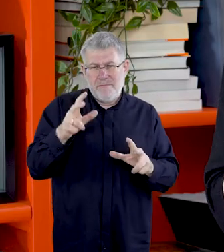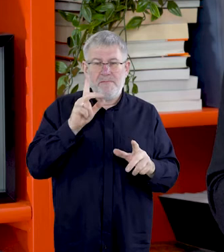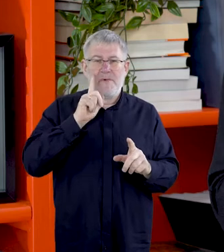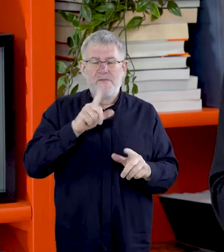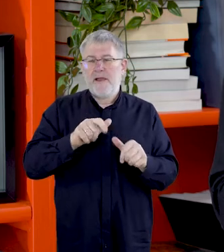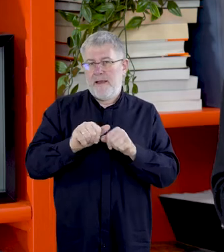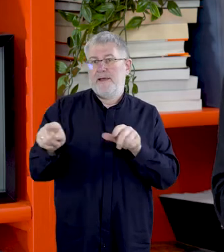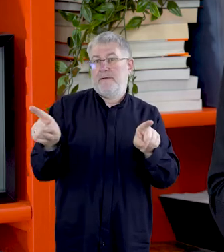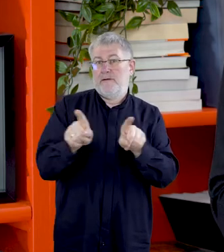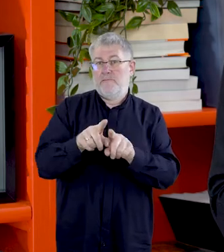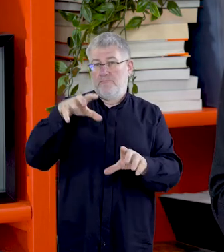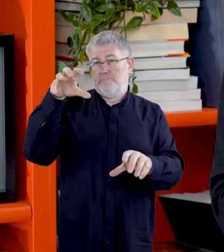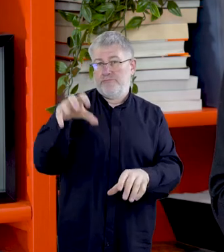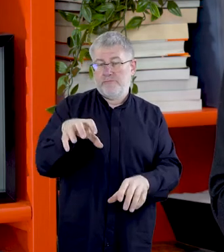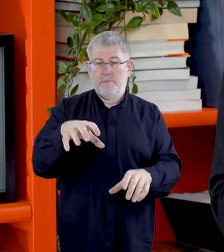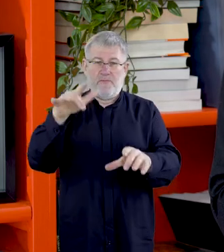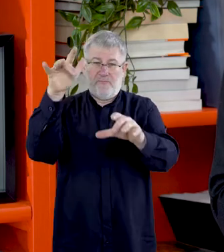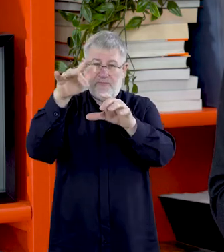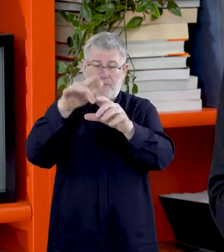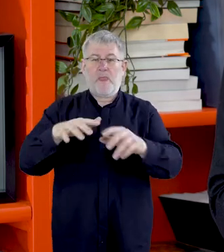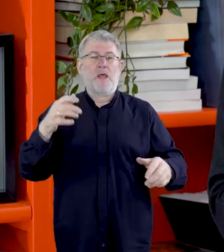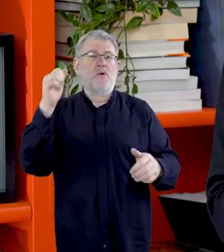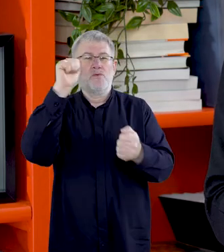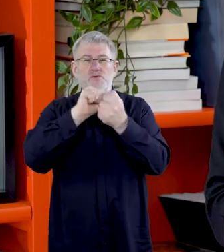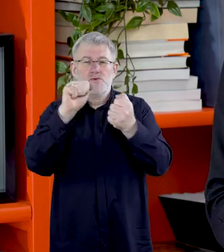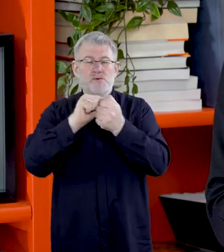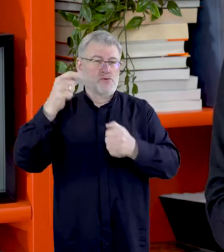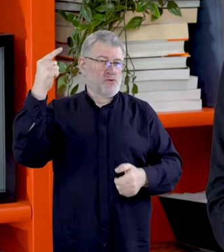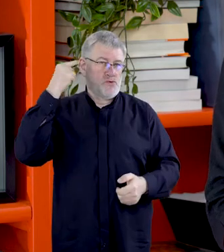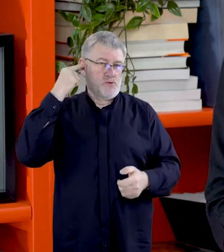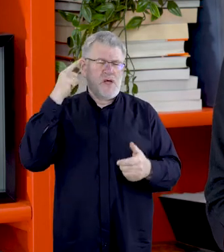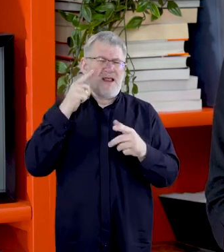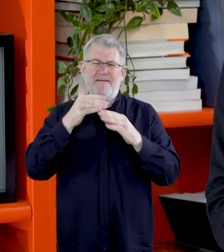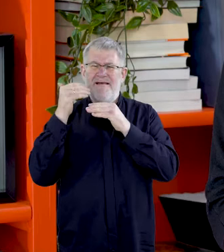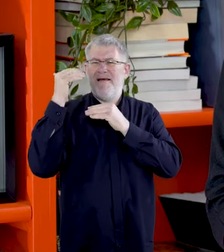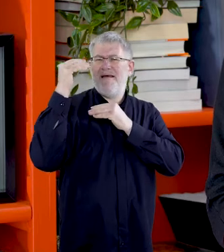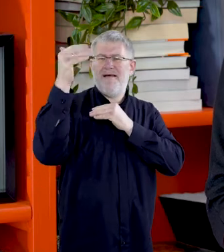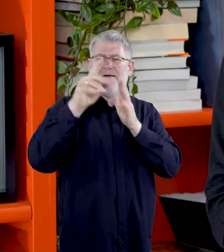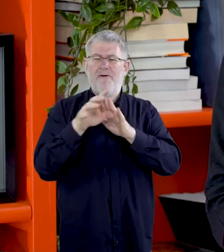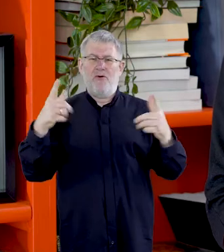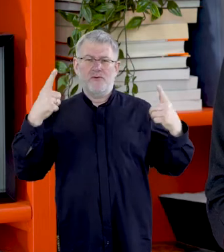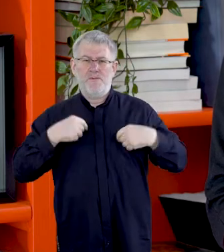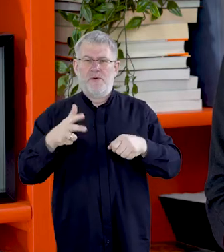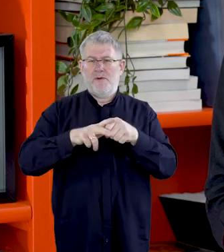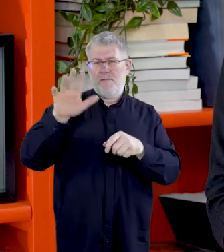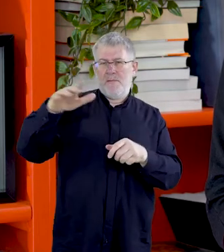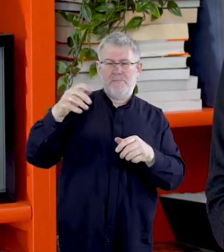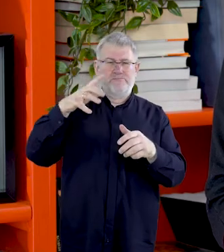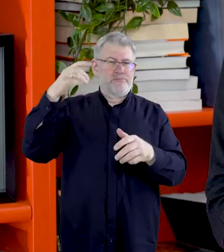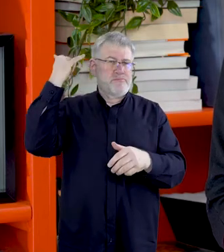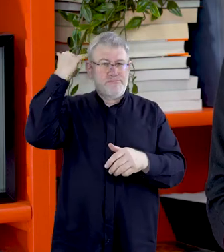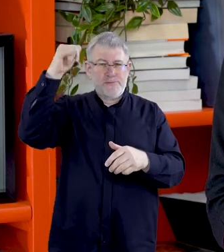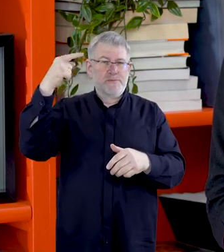Jest też w grupie właśnie osób z uszkodzeniem słuchu, natomiast jest jej bardzo daleko do osoby, która na przykład ma ubytek słuchu powyżej